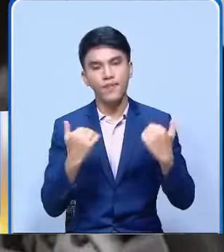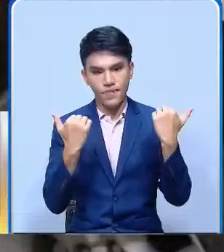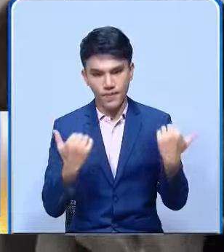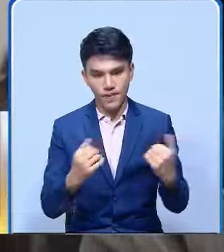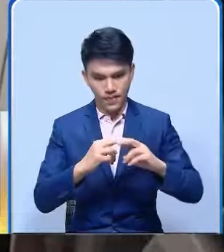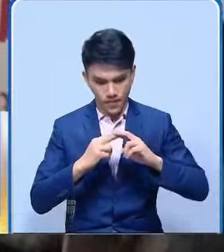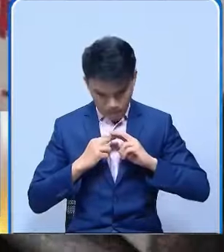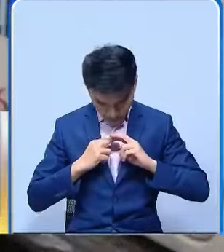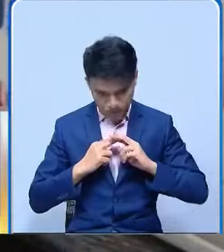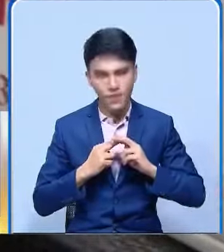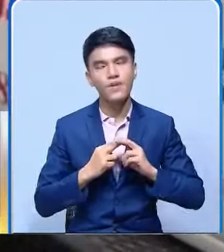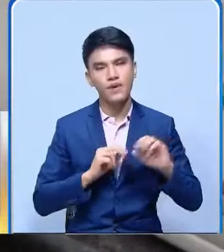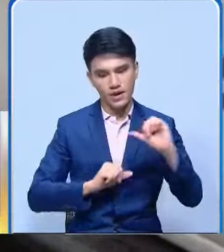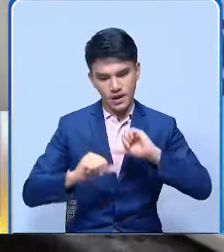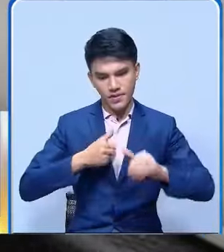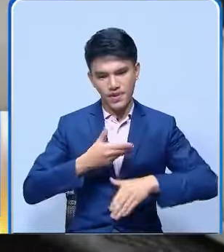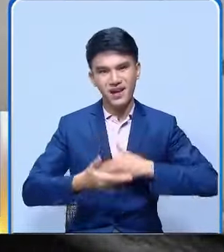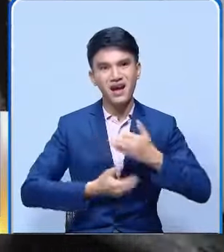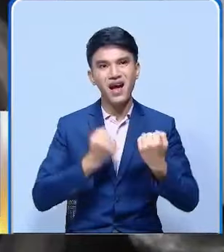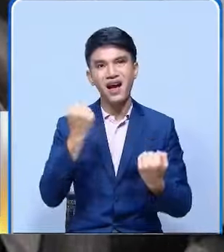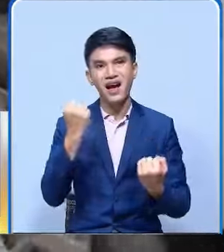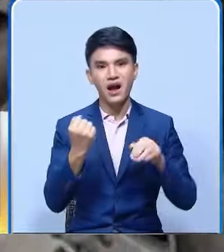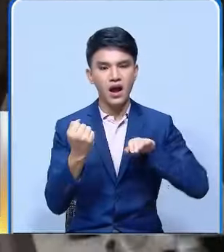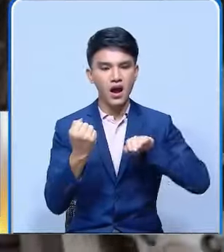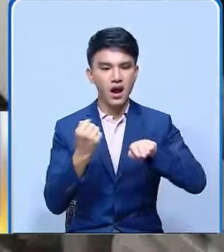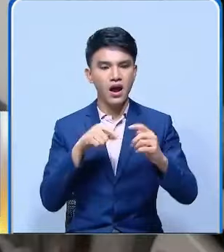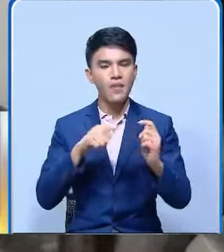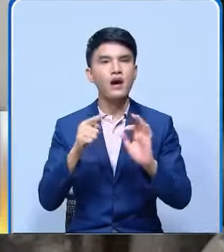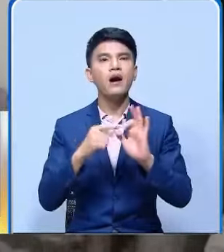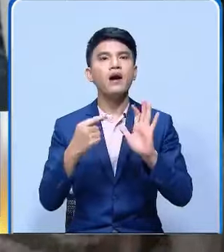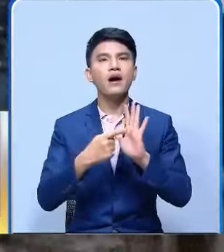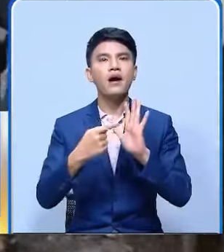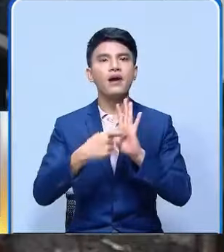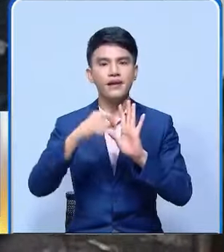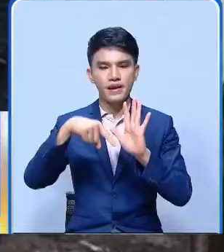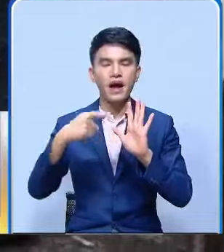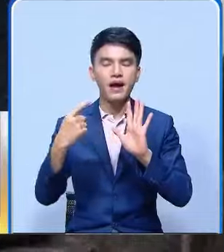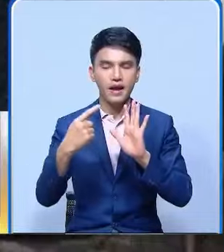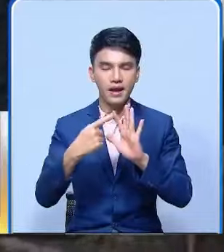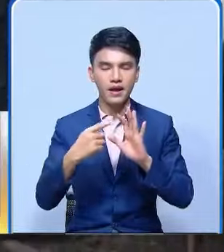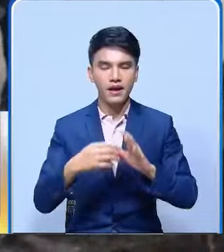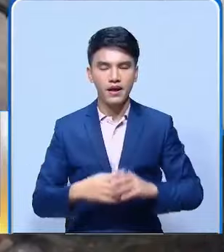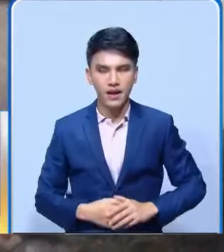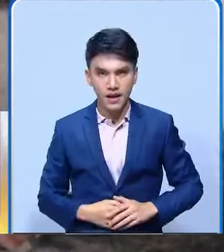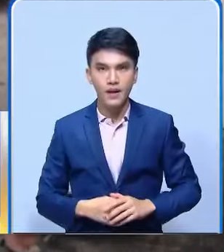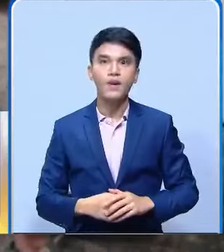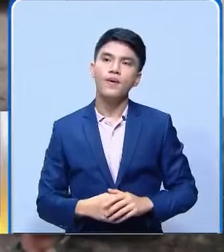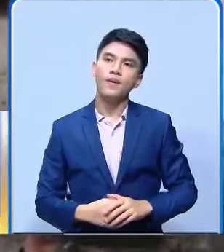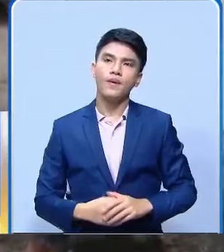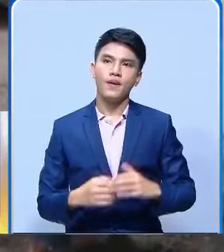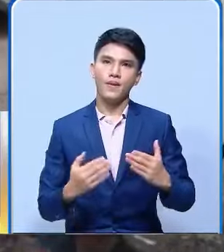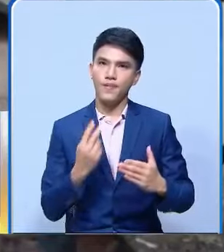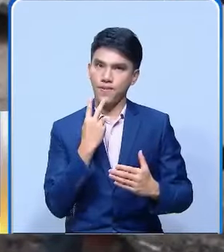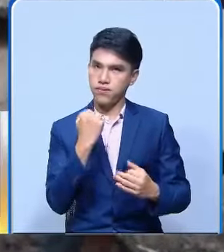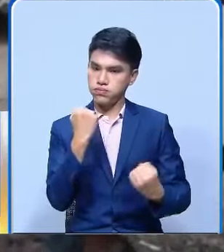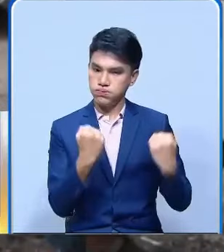ซลล์ขายปุ๋ยและยาเคมีกำลังขับรถไปที่อำเภอท่าแซะถึงที่เกิดเหตุเนี่ยอยู่เลนขวาสุดเห็นรถ